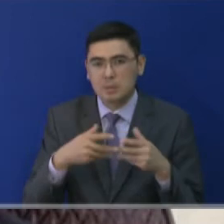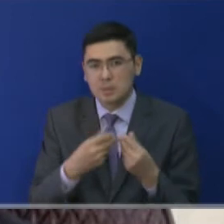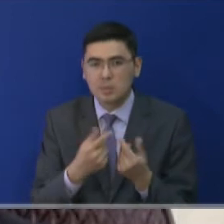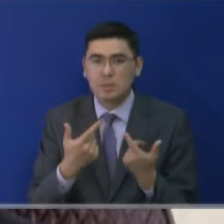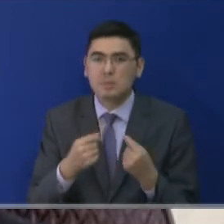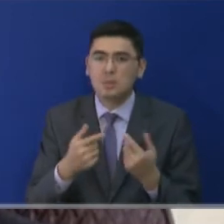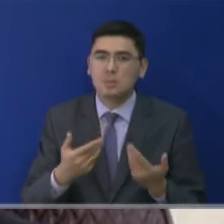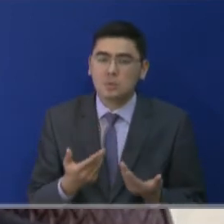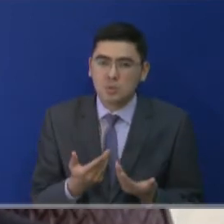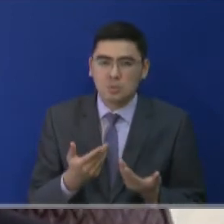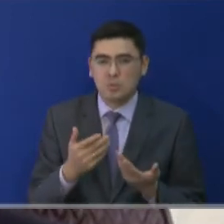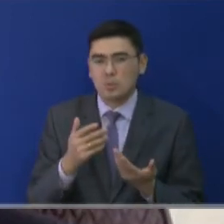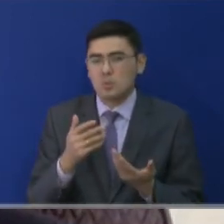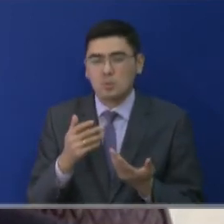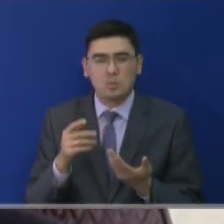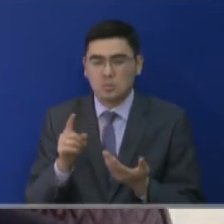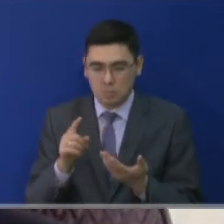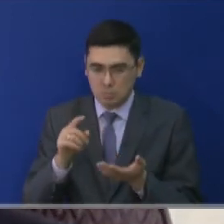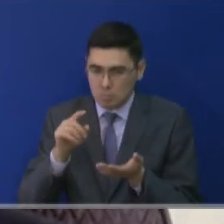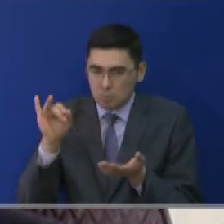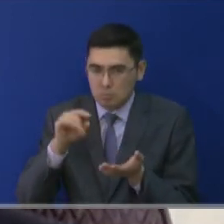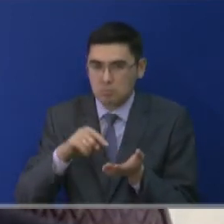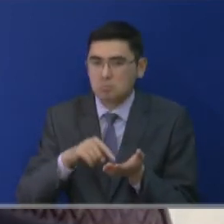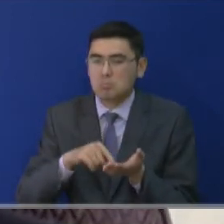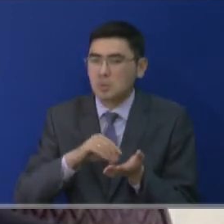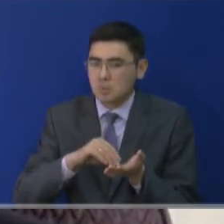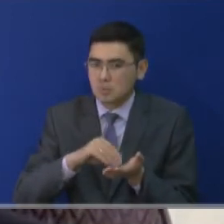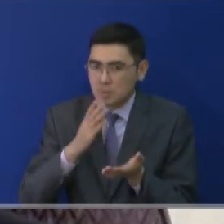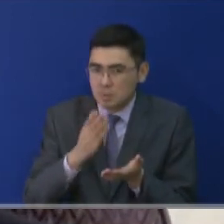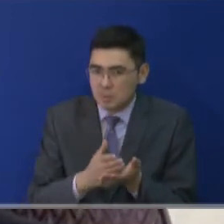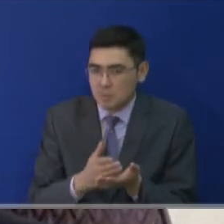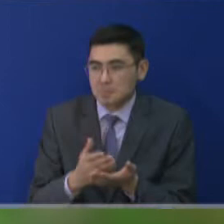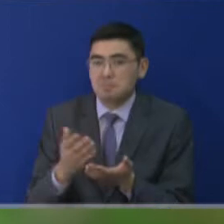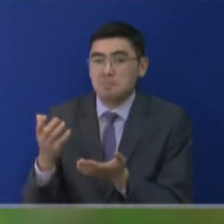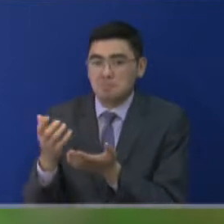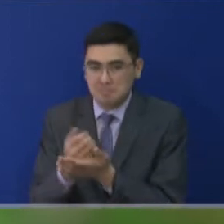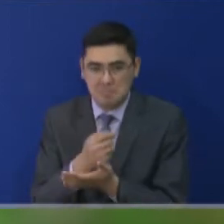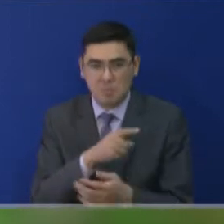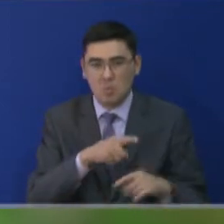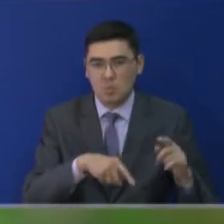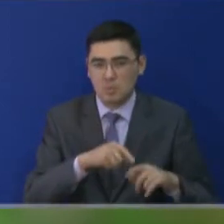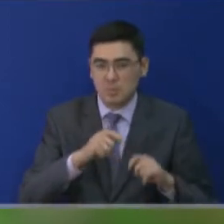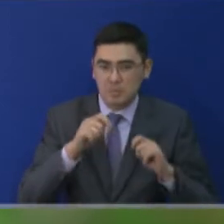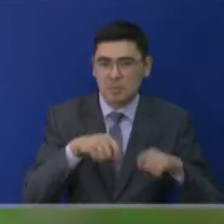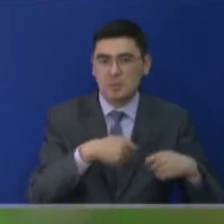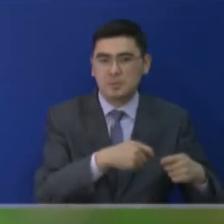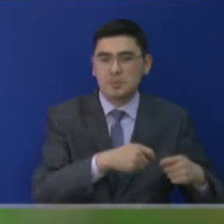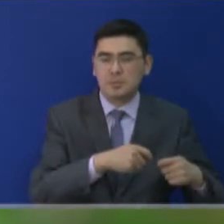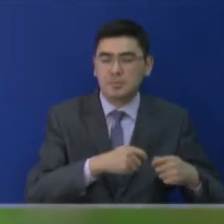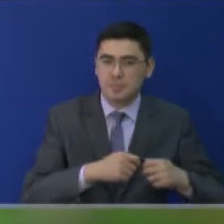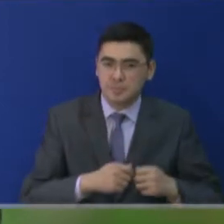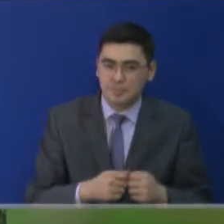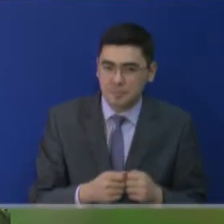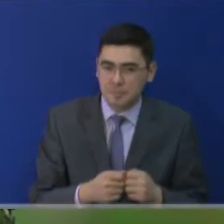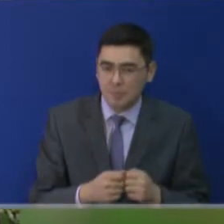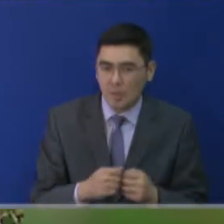жазылған. Біз туыстарын тауып, сарбаздың тағдыры туралы айта аламыз деп үміттенеміз. 9-шы қазанда Садықбек Тұрмановтың